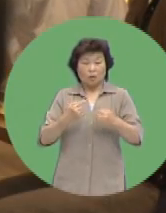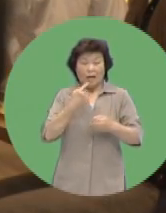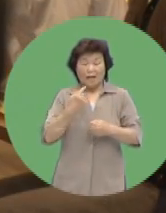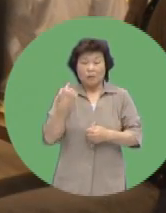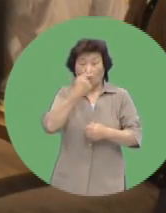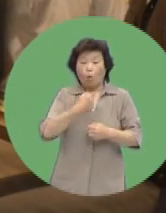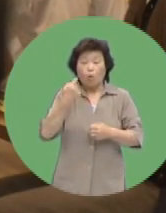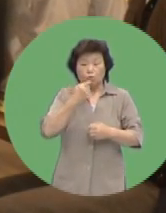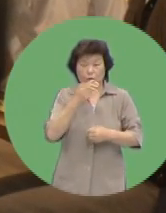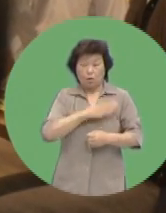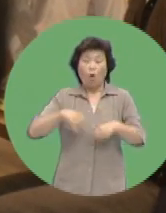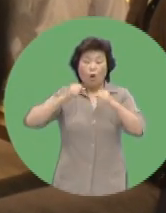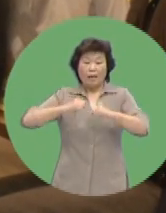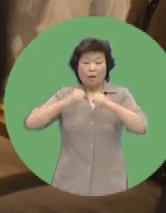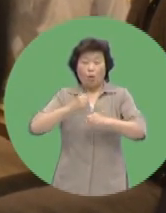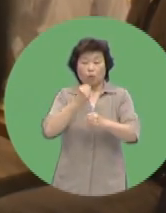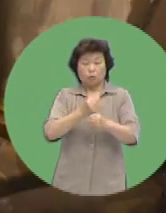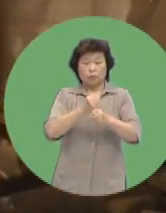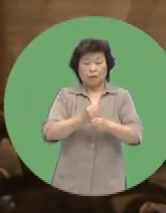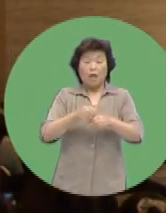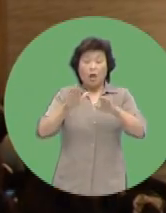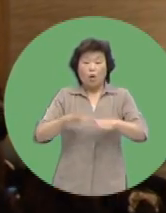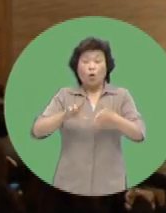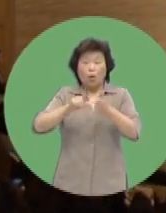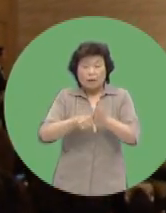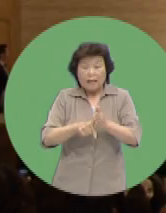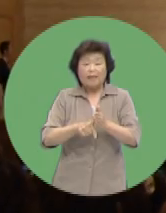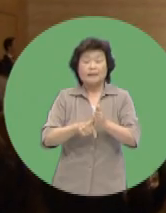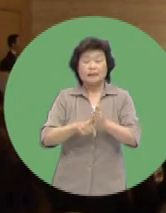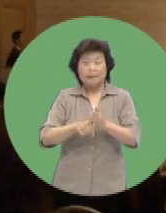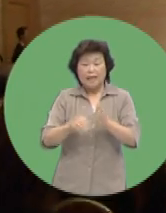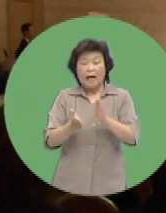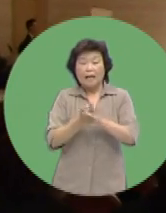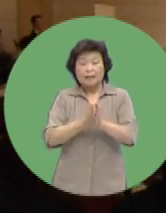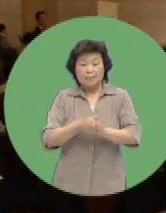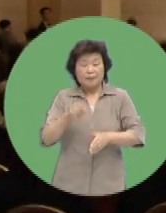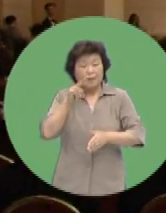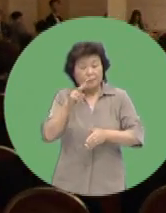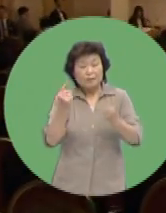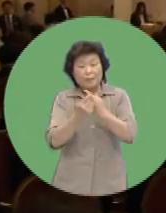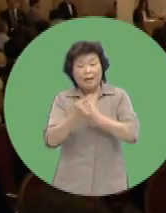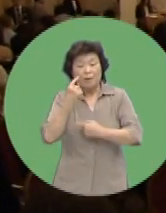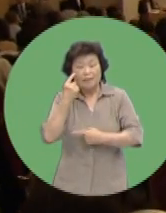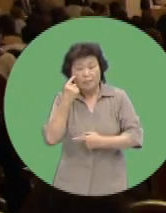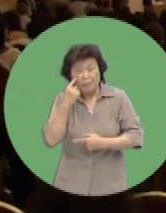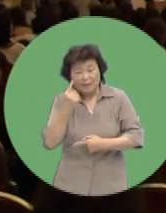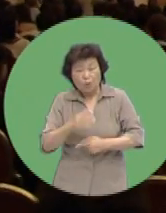口腔の健康づくり、この機会に改めて見つめ直してみましょう。